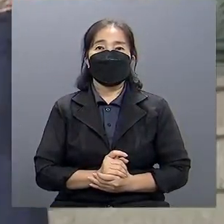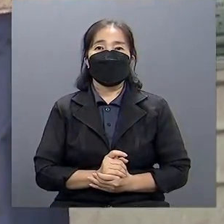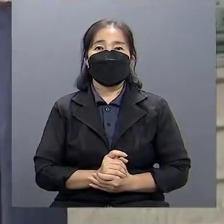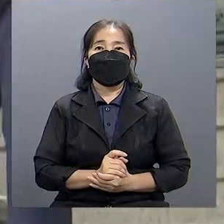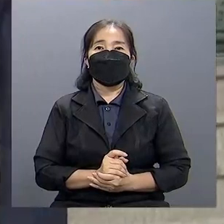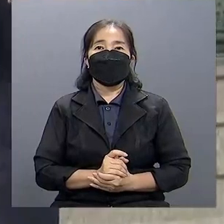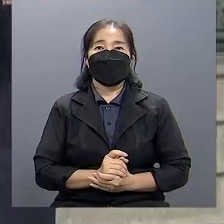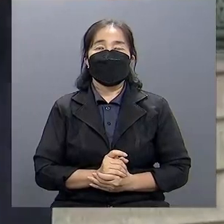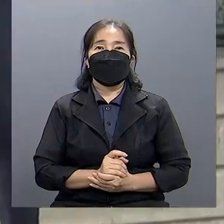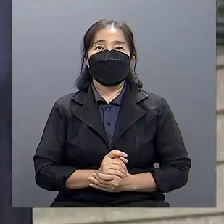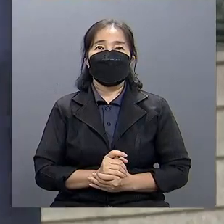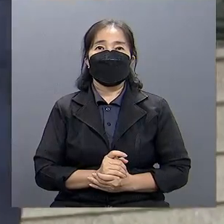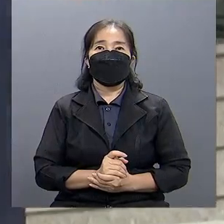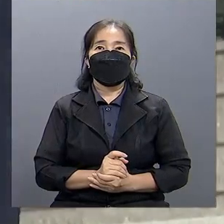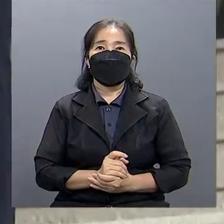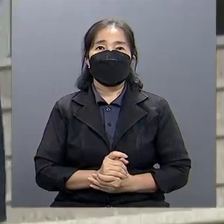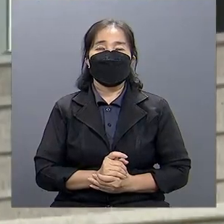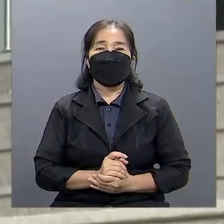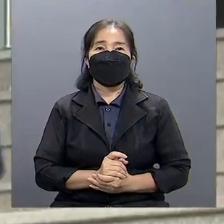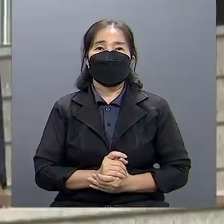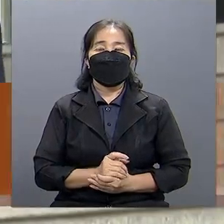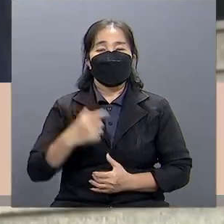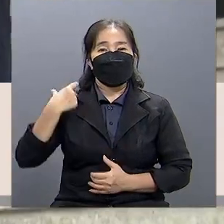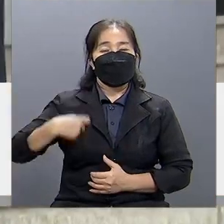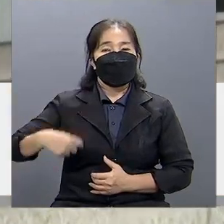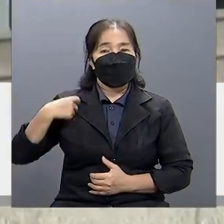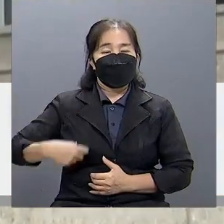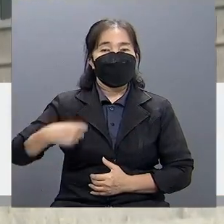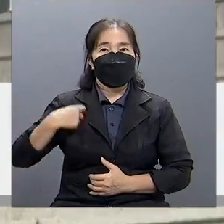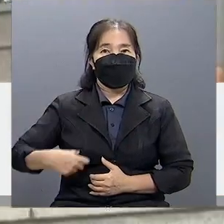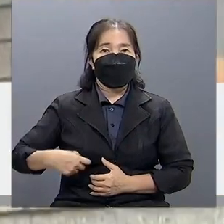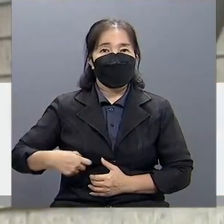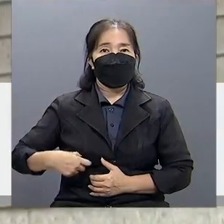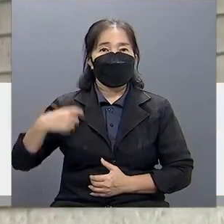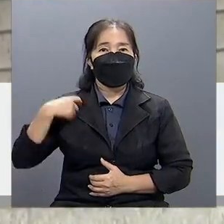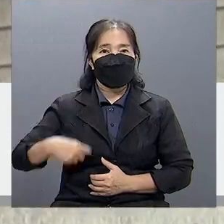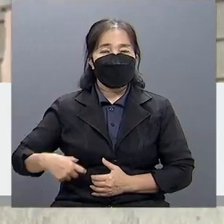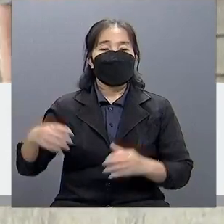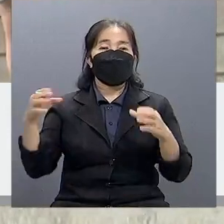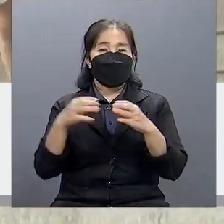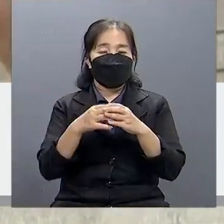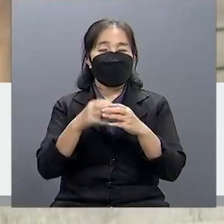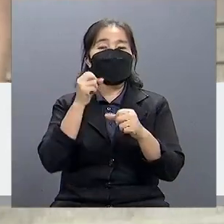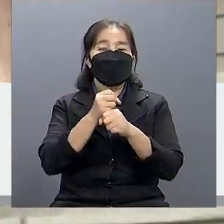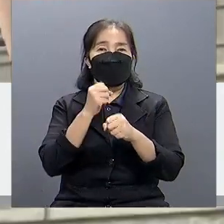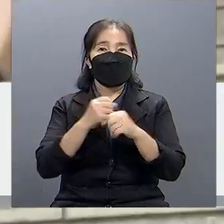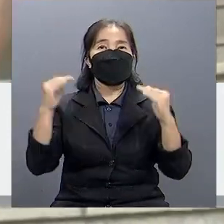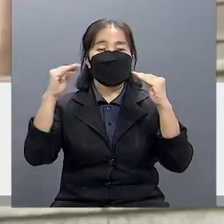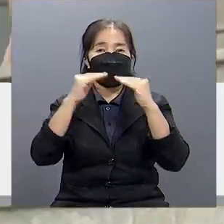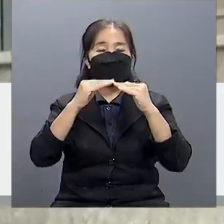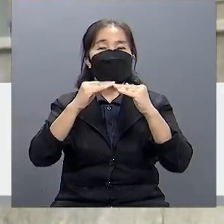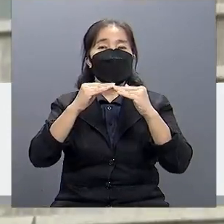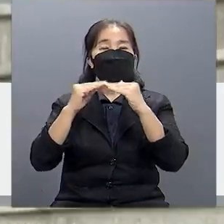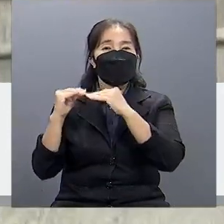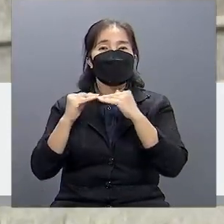นายรัศดามนูรัศดาทนายความในคดีพร้อมทีมทนายความสิทธิมนุษยชนและภาคีเครือข่ายครอบครั